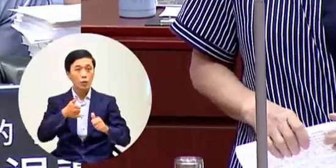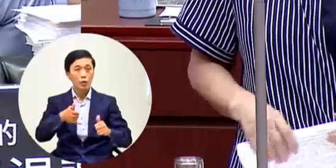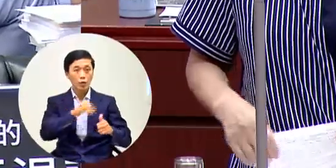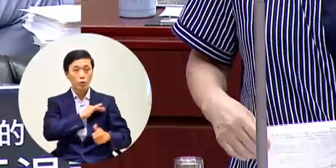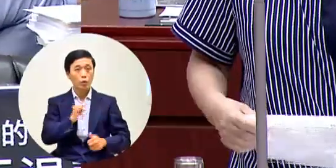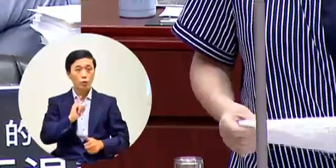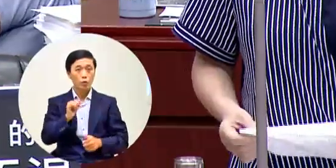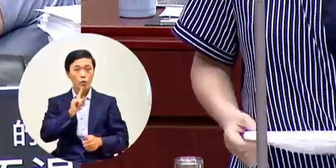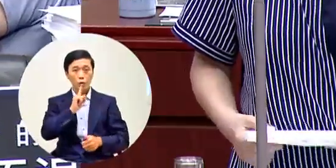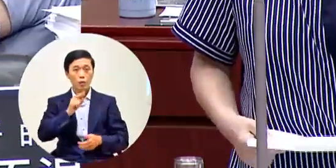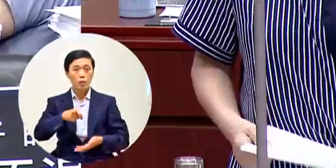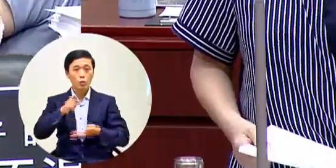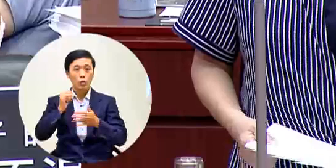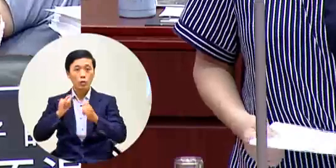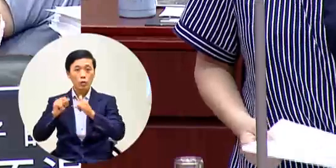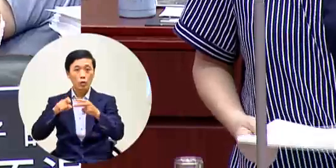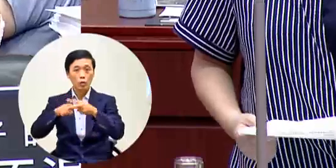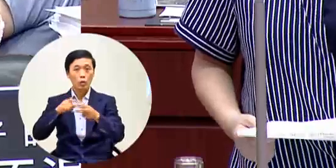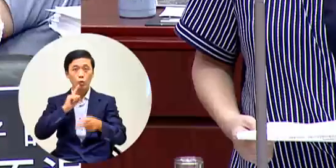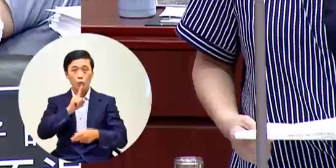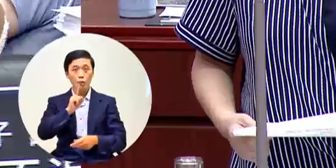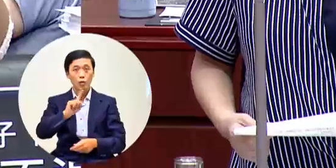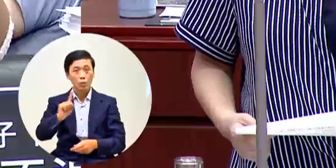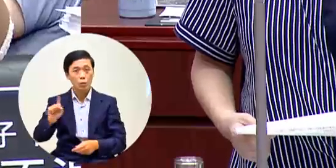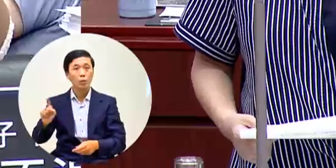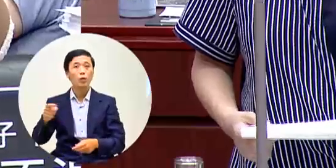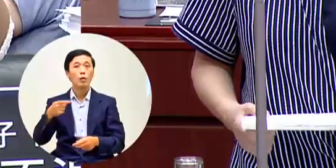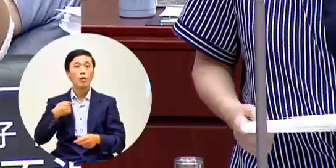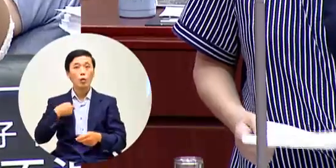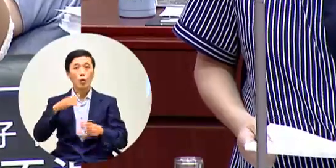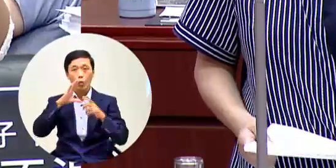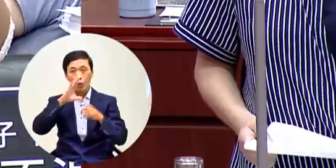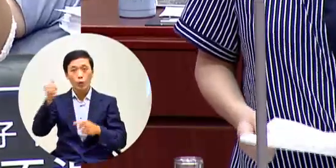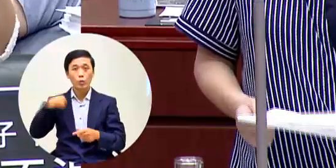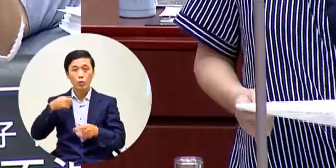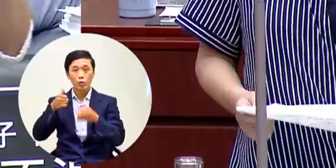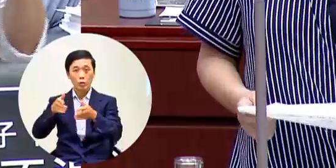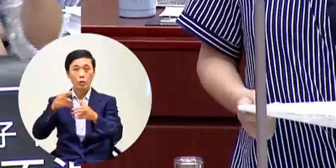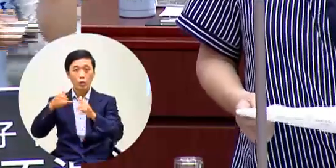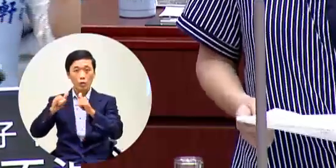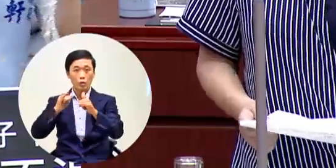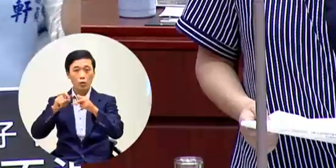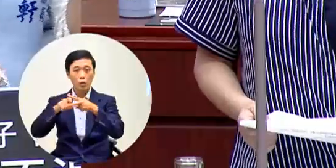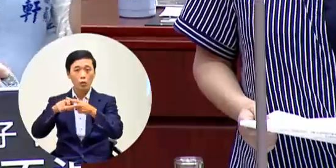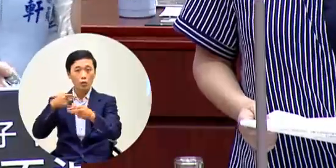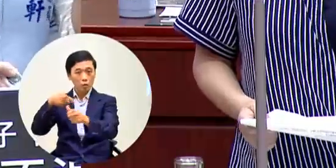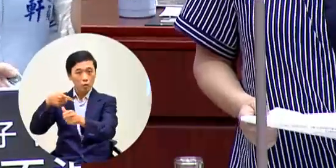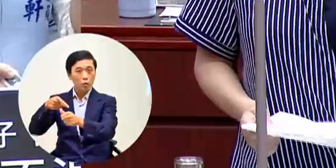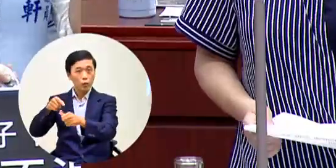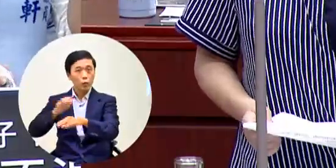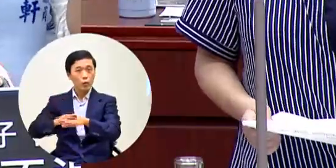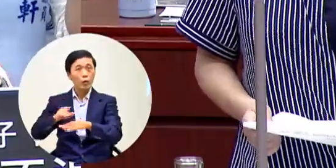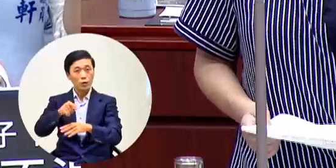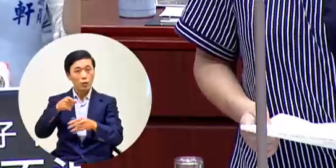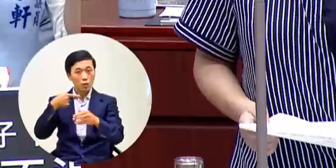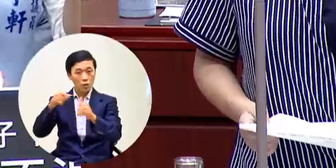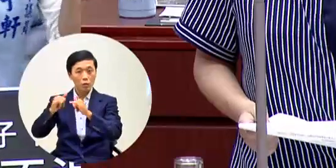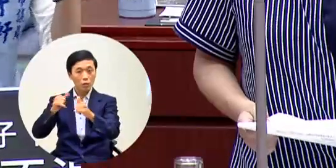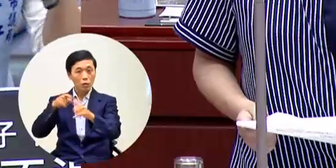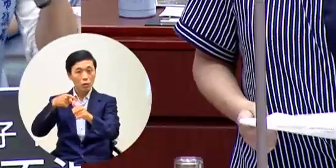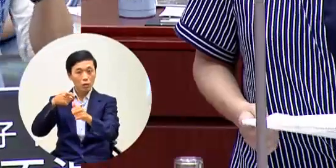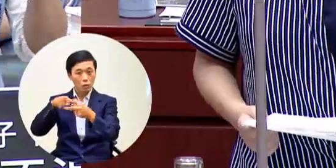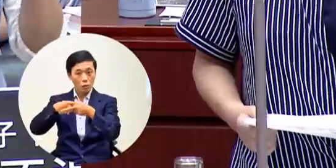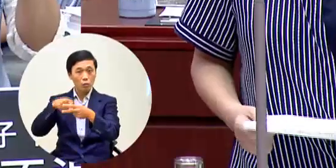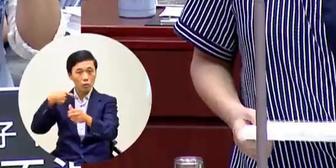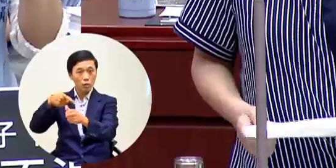讲我们社工所提讲的那些话，我们回去会再跟我们的社工人员做教育， 请你好好教育你的社工人员， 对对，这个、 因为这样